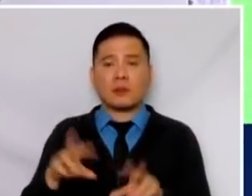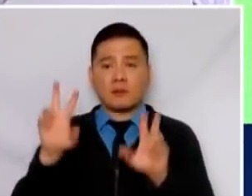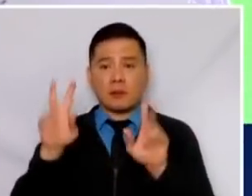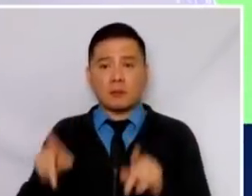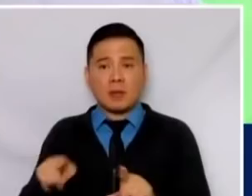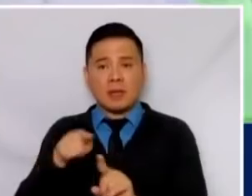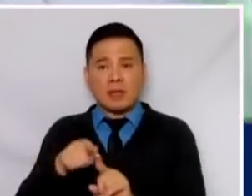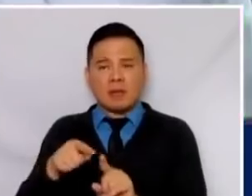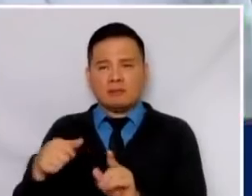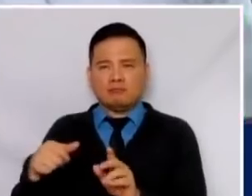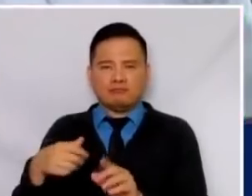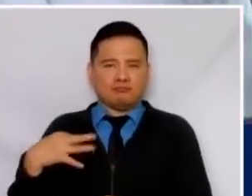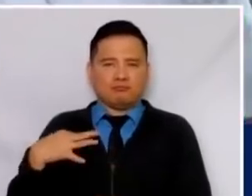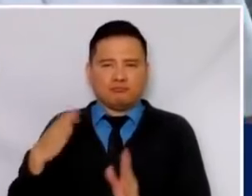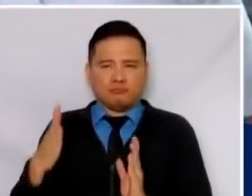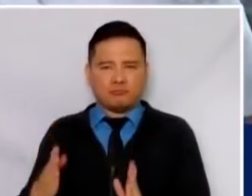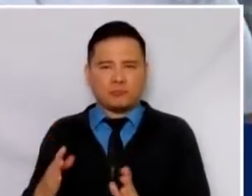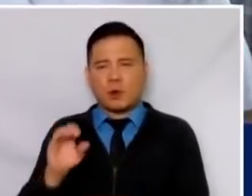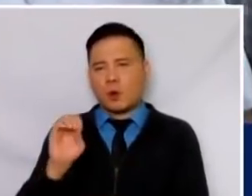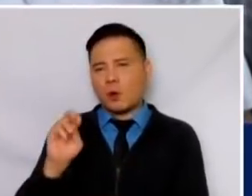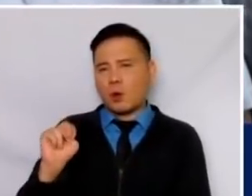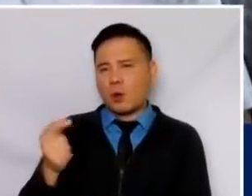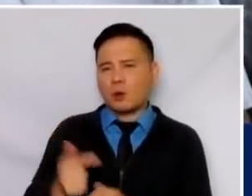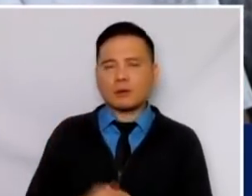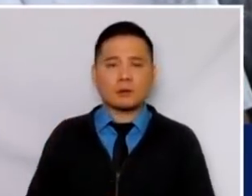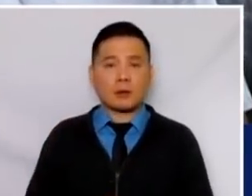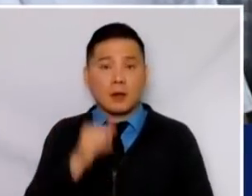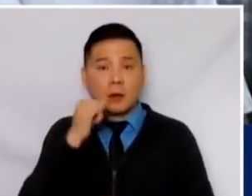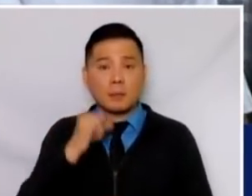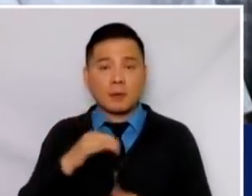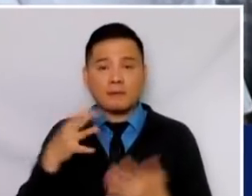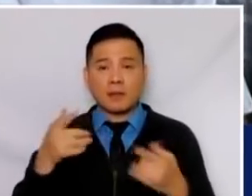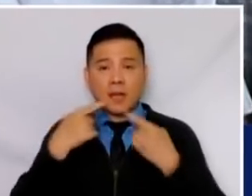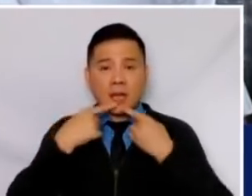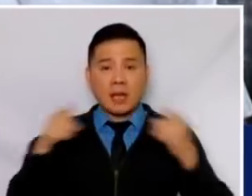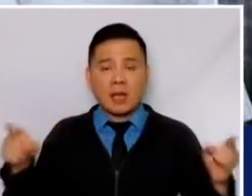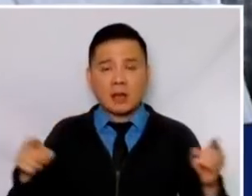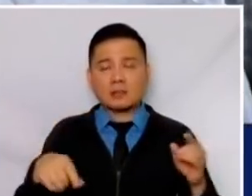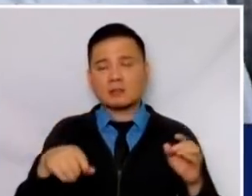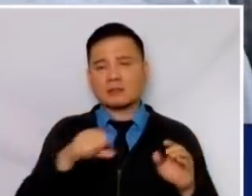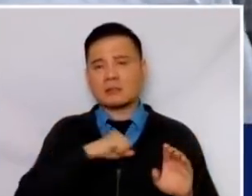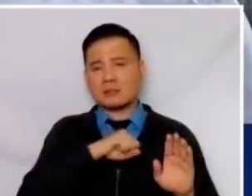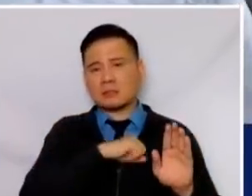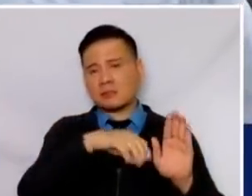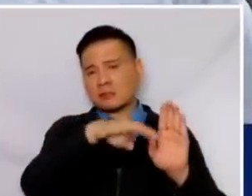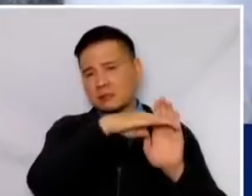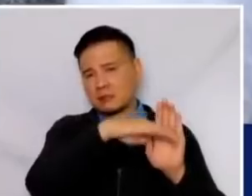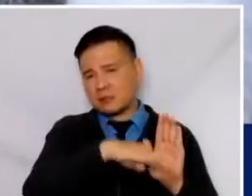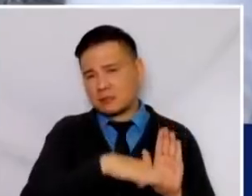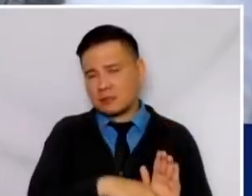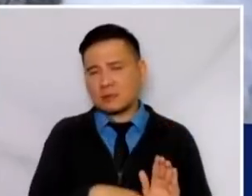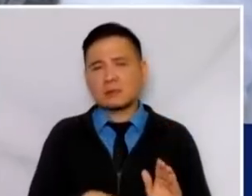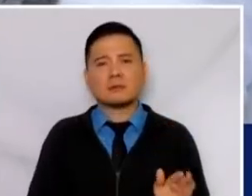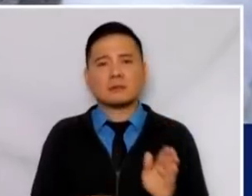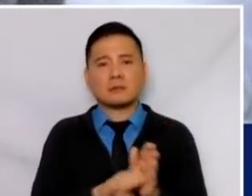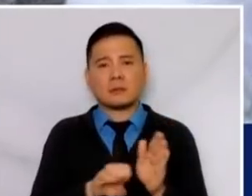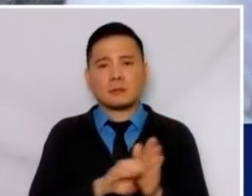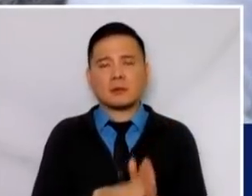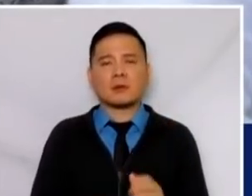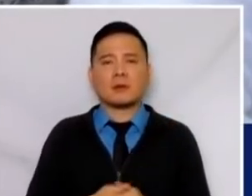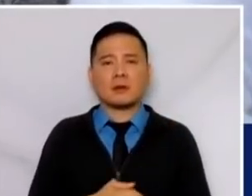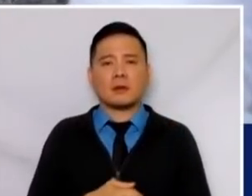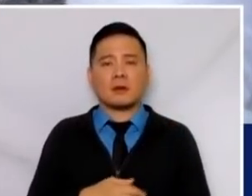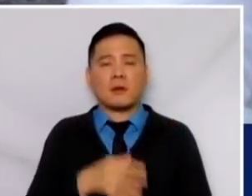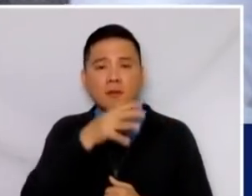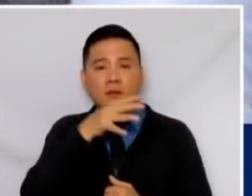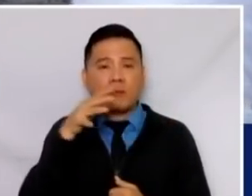Dr. Willie Ong. Kahapon, inanunsyong kasama na sa senatorial lineup ng Moreno-Ong tandem si dating Agrarian Reform Secretary